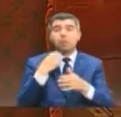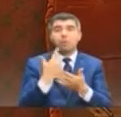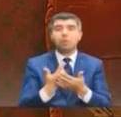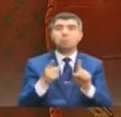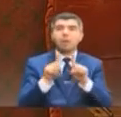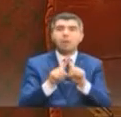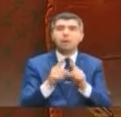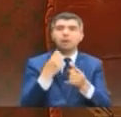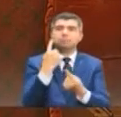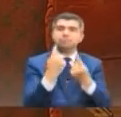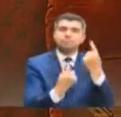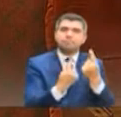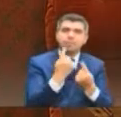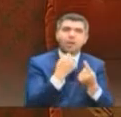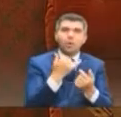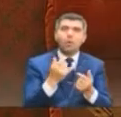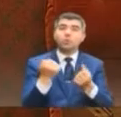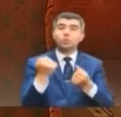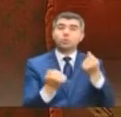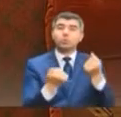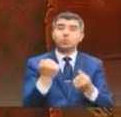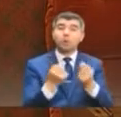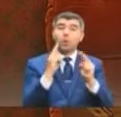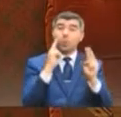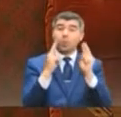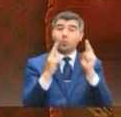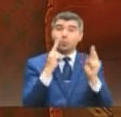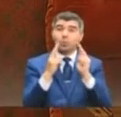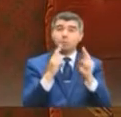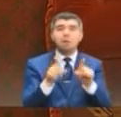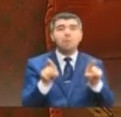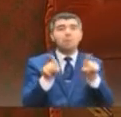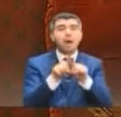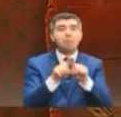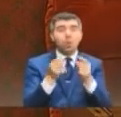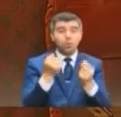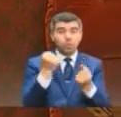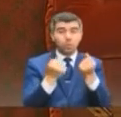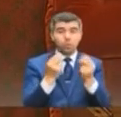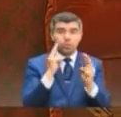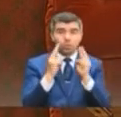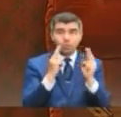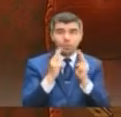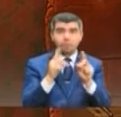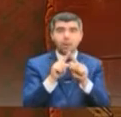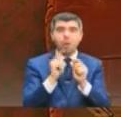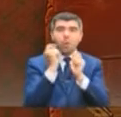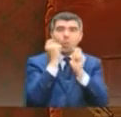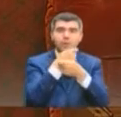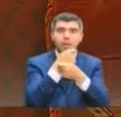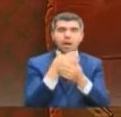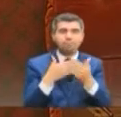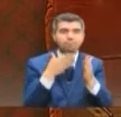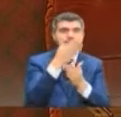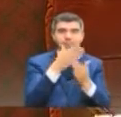ودرت السياره تدير 8 ديال الخيل وتخلص لوتوروت، لقيت الثمن ديال السياره الا مشيتي بالسياره لزاكوره ولا الا مشيتي لوجده غادي تخلص الثمن